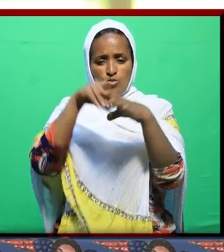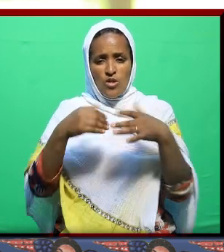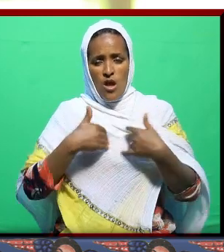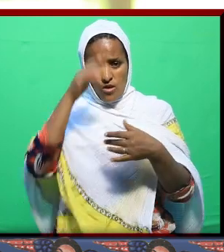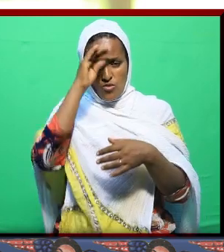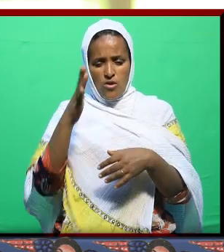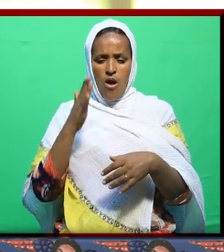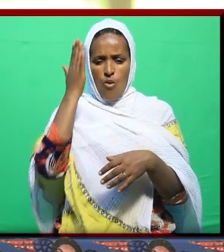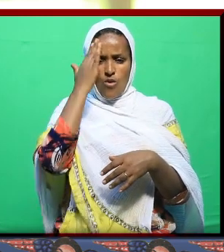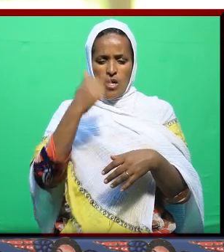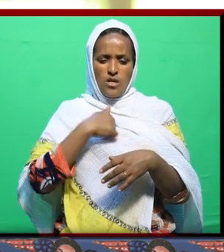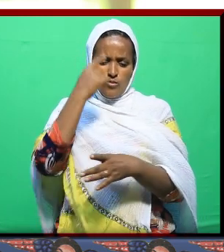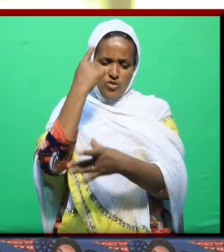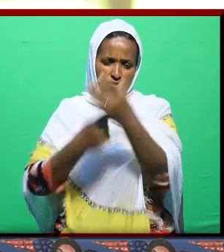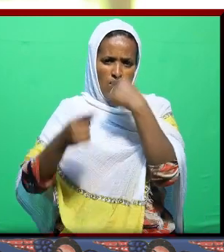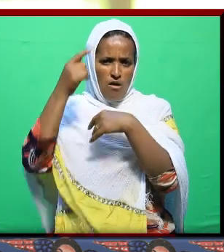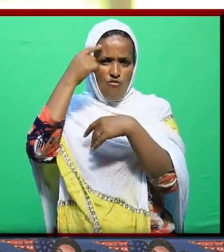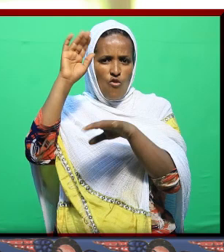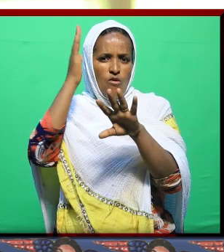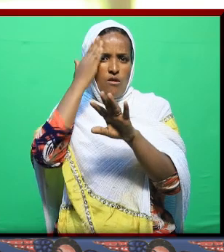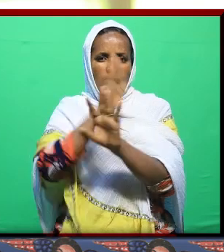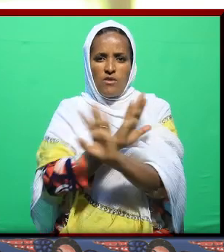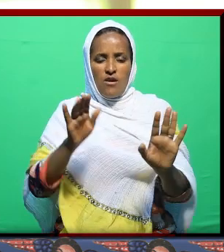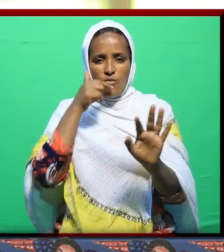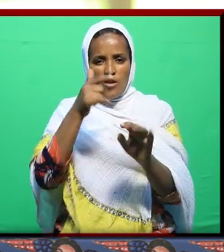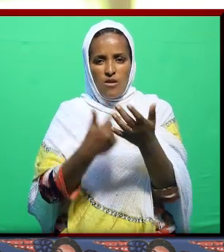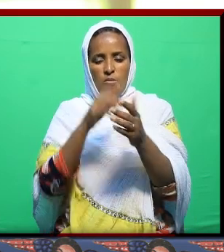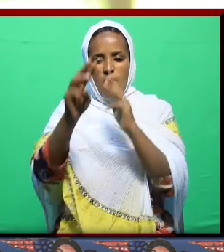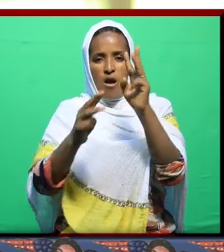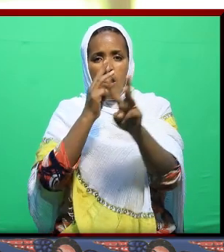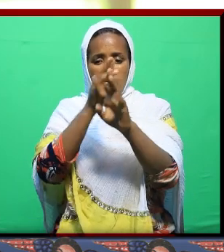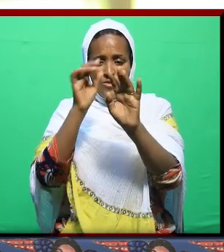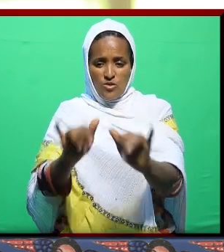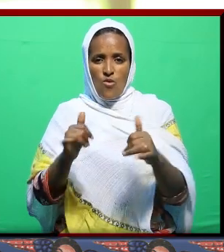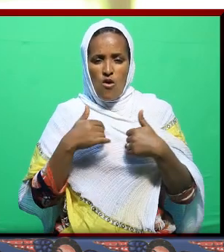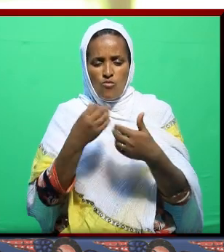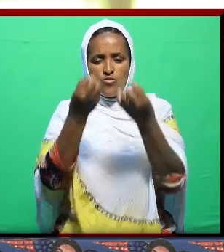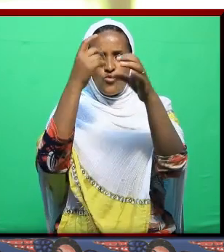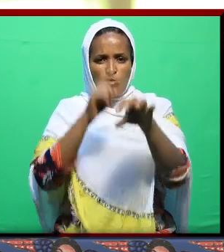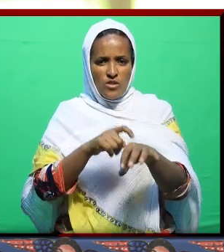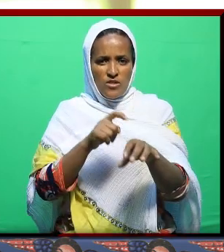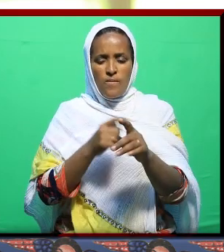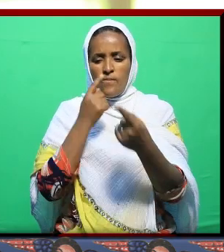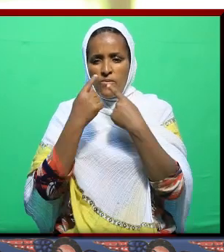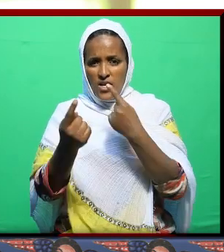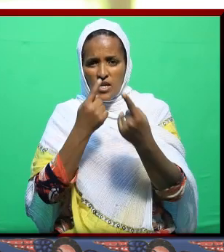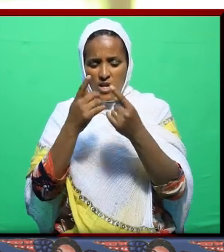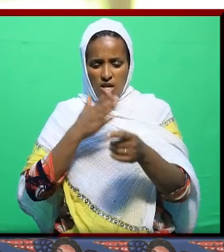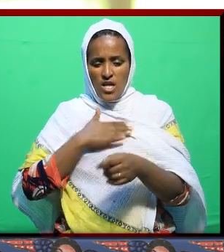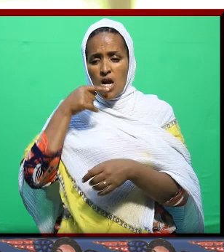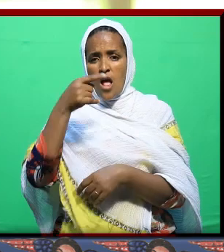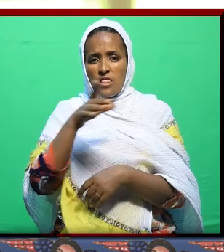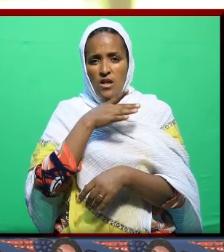ግን ካወቀ እኔ ብቻ ነኝ ያውቂ ብሎ ነው የሚነሳው። ብዙን ጊዜ ለነገሩ በአለምም ይያሉኮ ብዙን ጊዜ